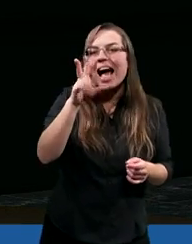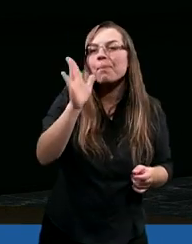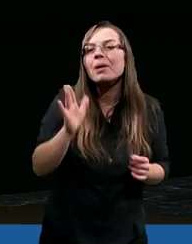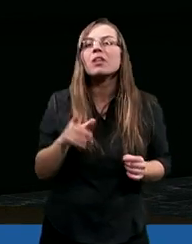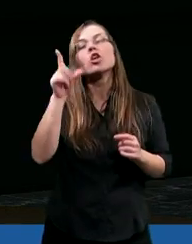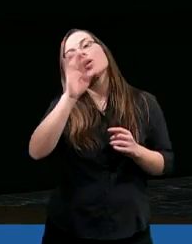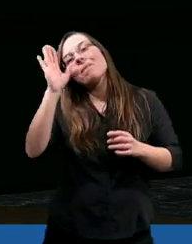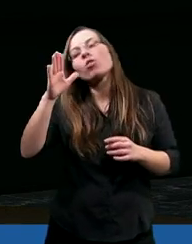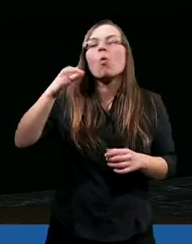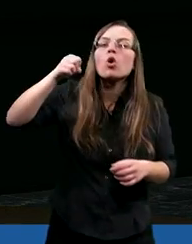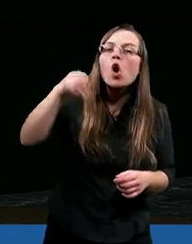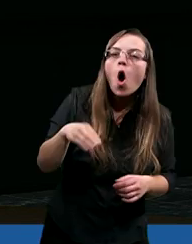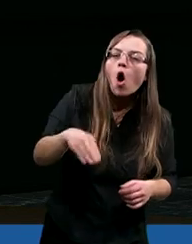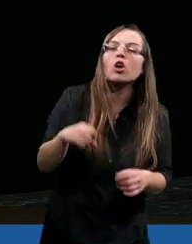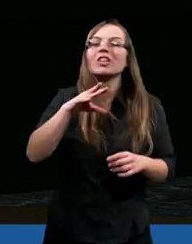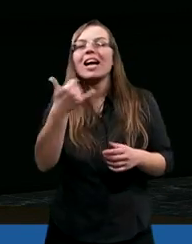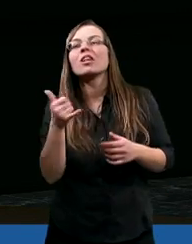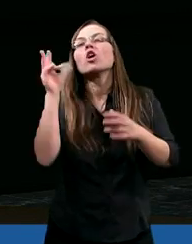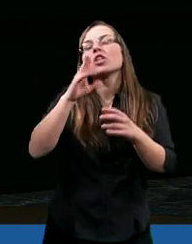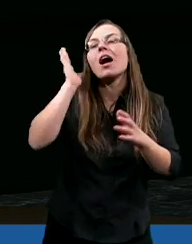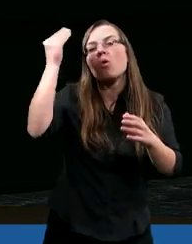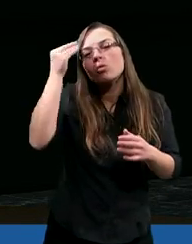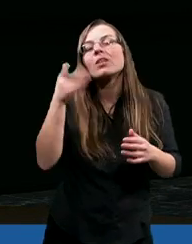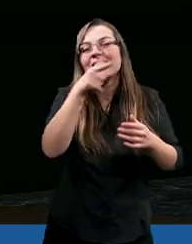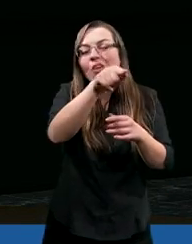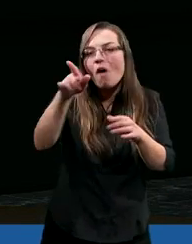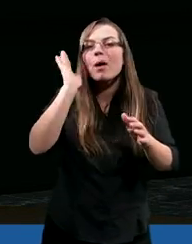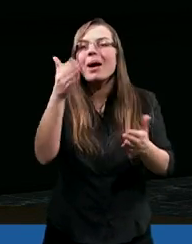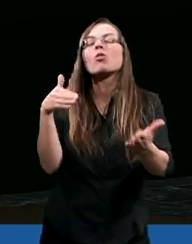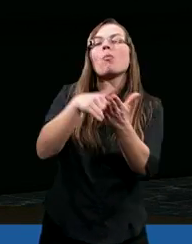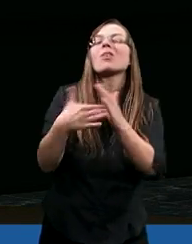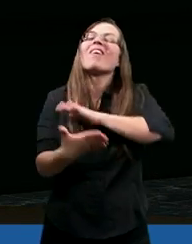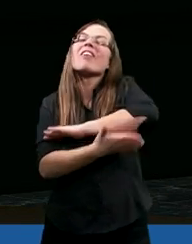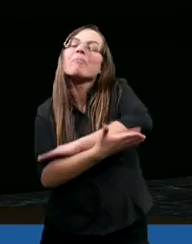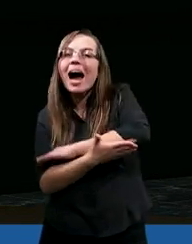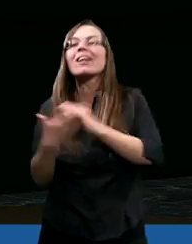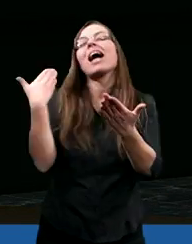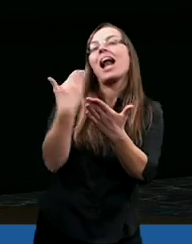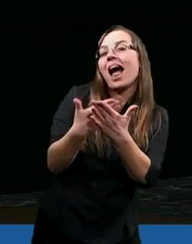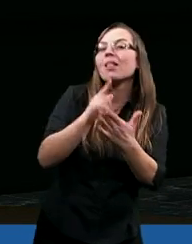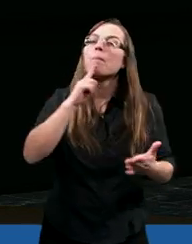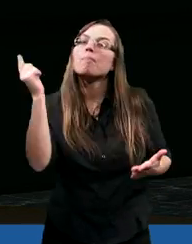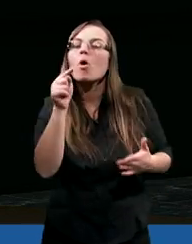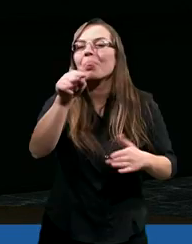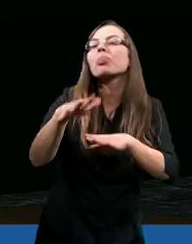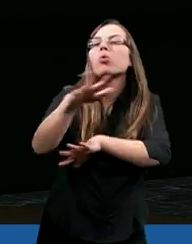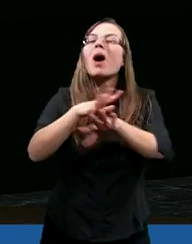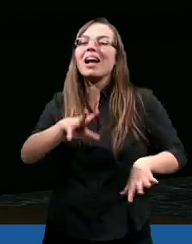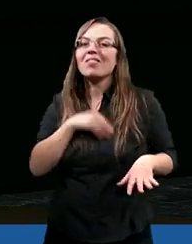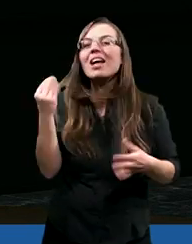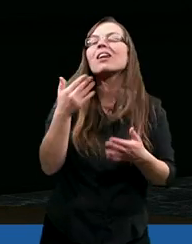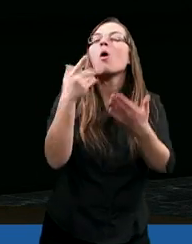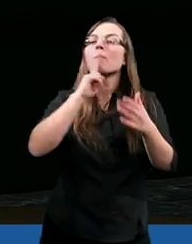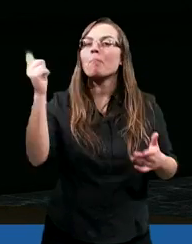gorsze, że uczniowie będą potrzebowali wsparcia, dlatego polecił tego Ducha Świętego.